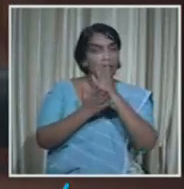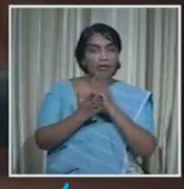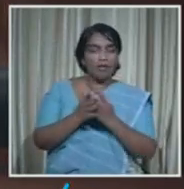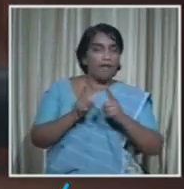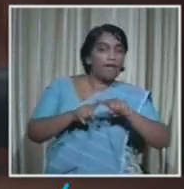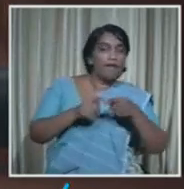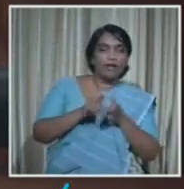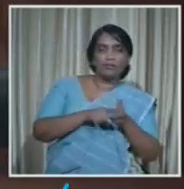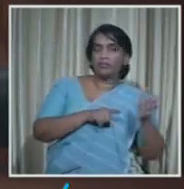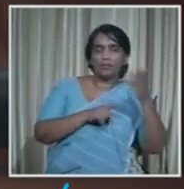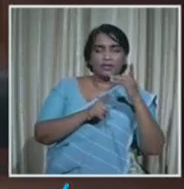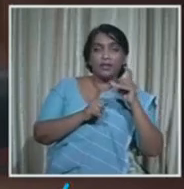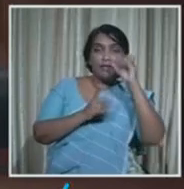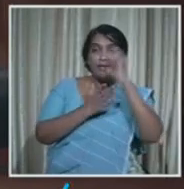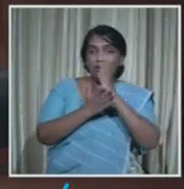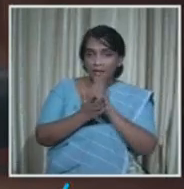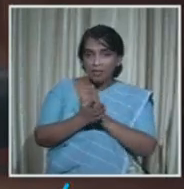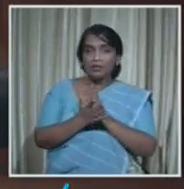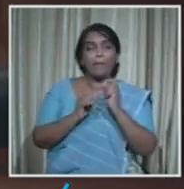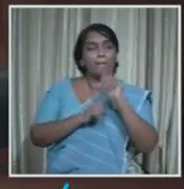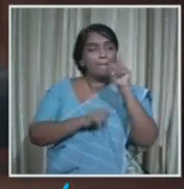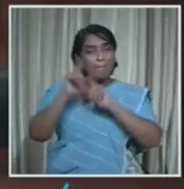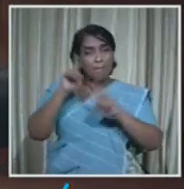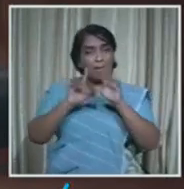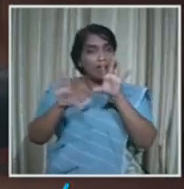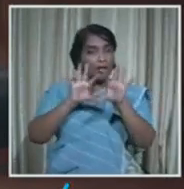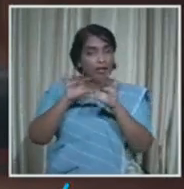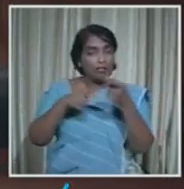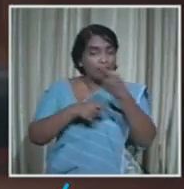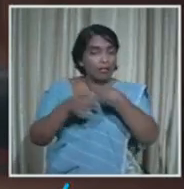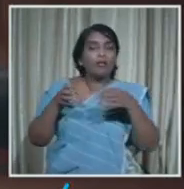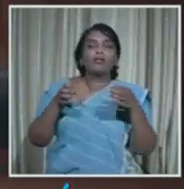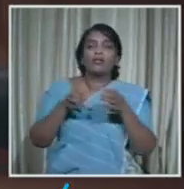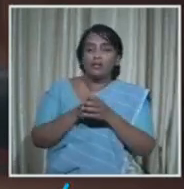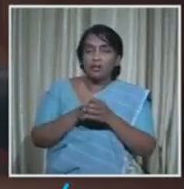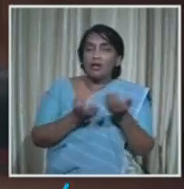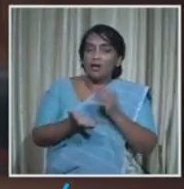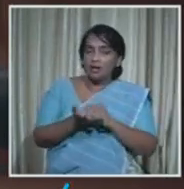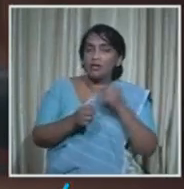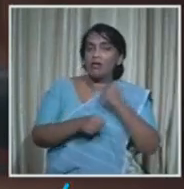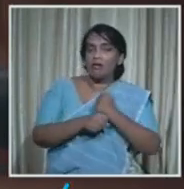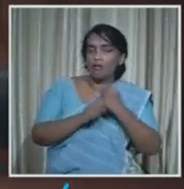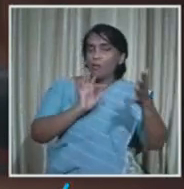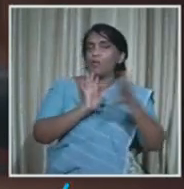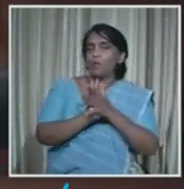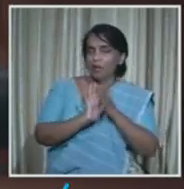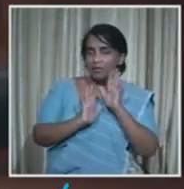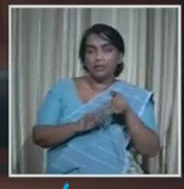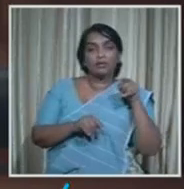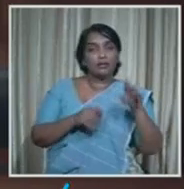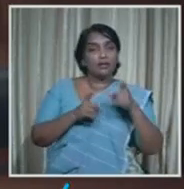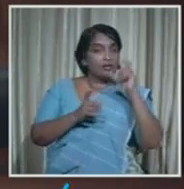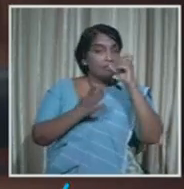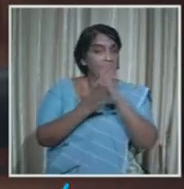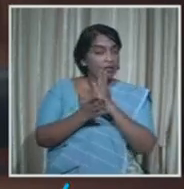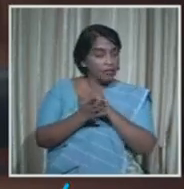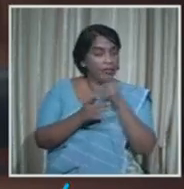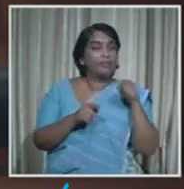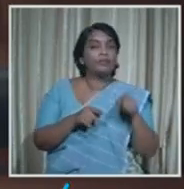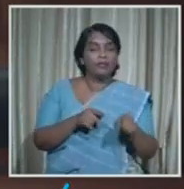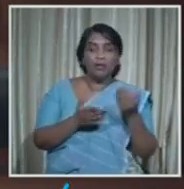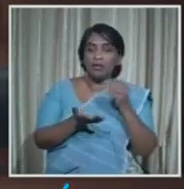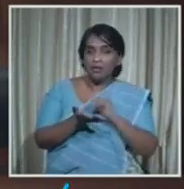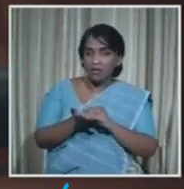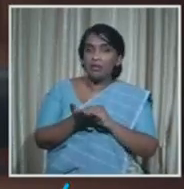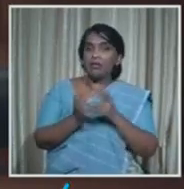නැහැ. විවස්ථාව ඇතුලේ තියෙන මේ පාර්ලිමේන්තුවේ තෝරා ගන්නද කණ්ඩායමක් කරා තව ආණ්ඩුවක් හදාගෙන ඉන්න විතරයි. ඒ නිසා විවස්ථාව ඇතුලේ තවදුරටත්